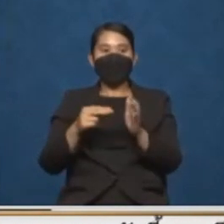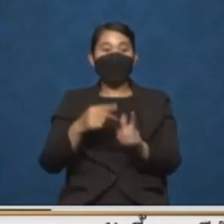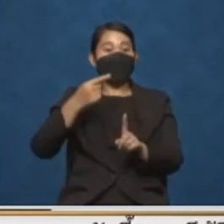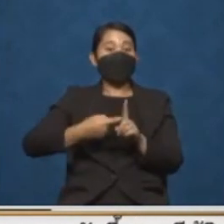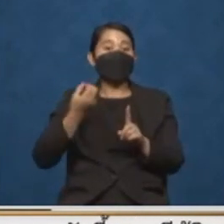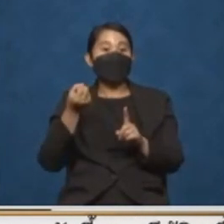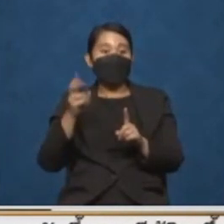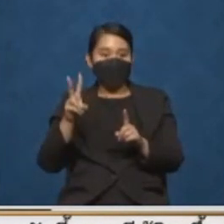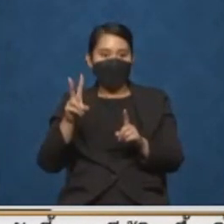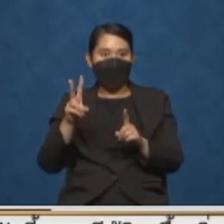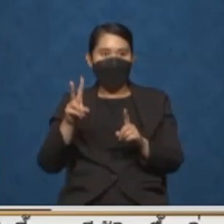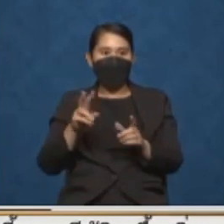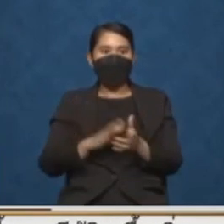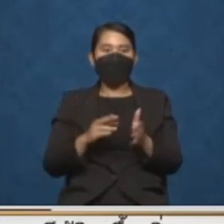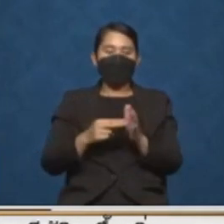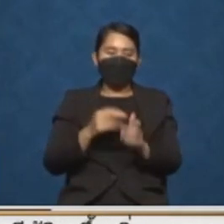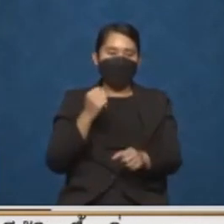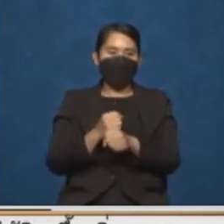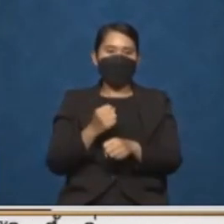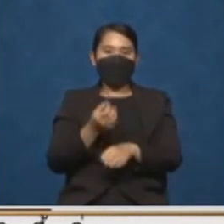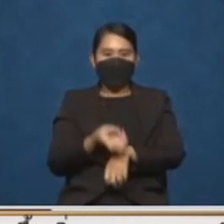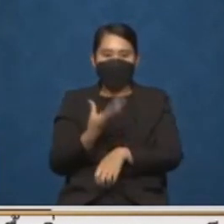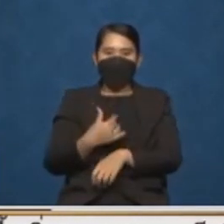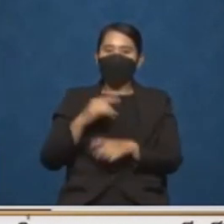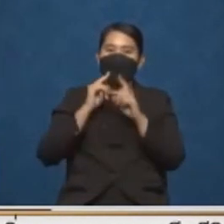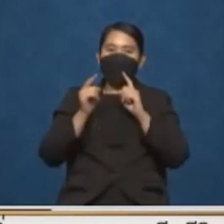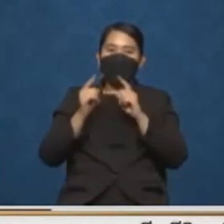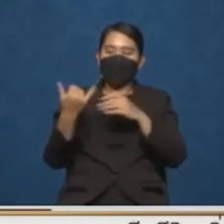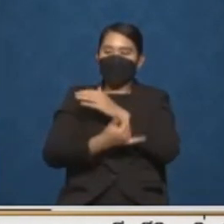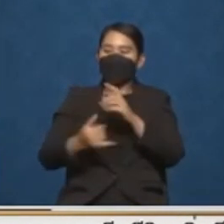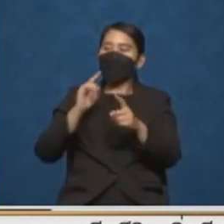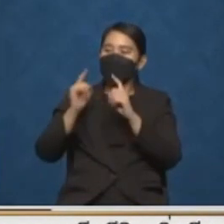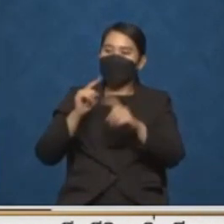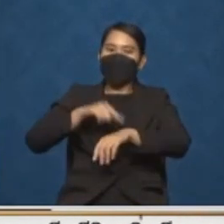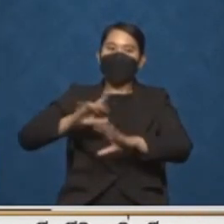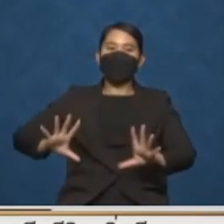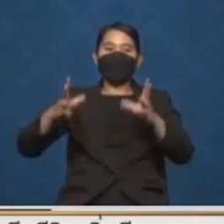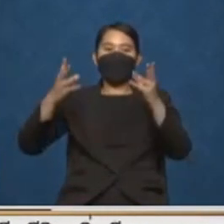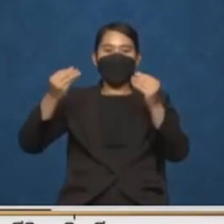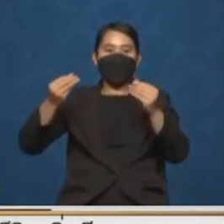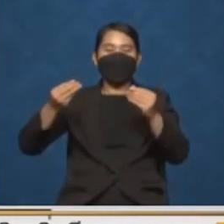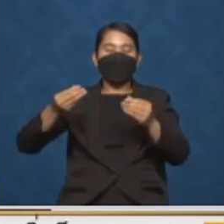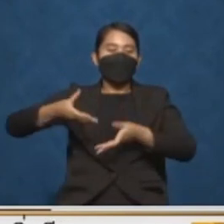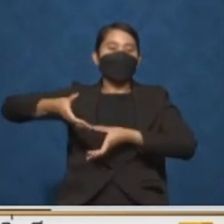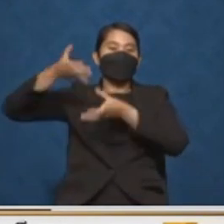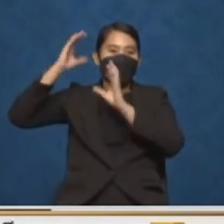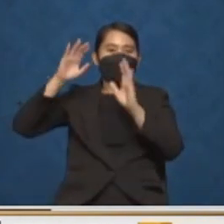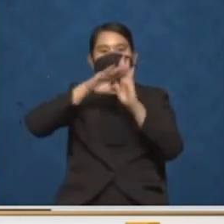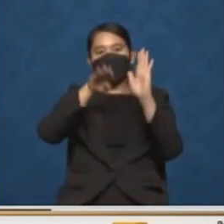อนยไมทันทำไรเลยครับกำลัติดต่อระหวางประเททหมดเวลาไนุญาตแล้วตไปขอใหม่ครั